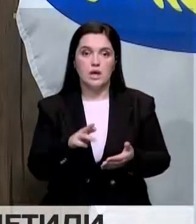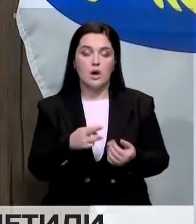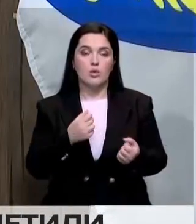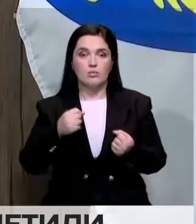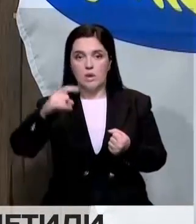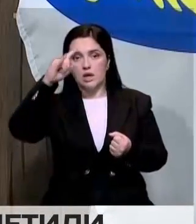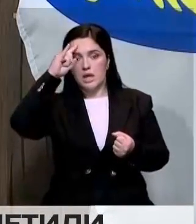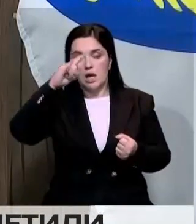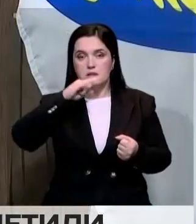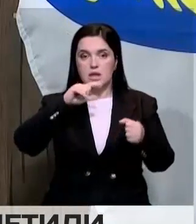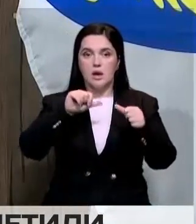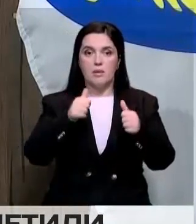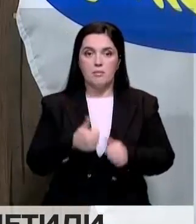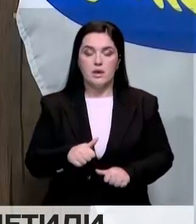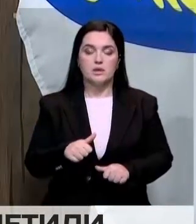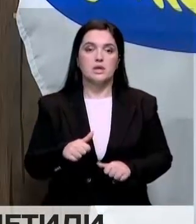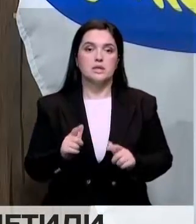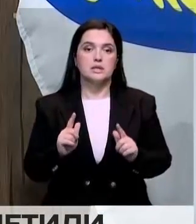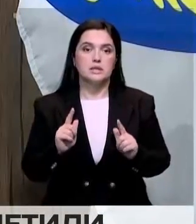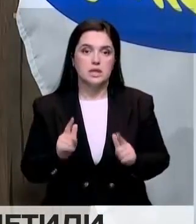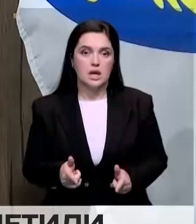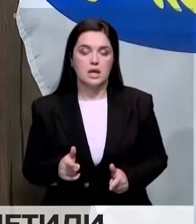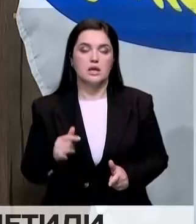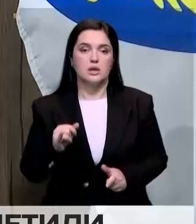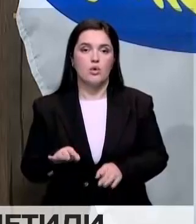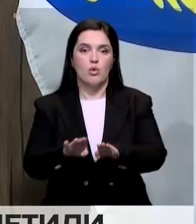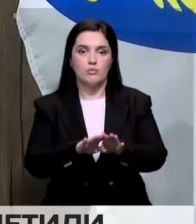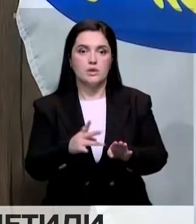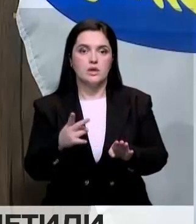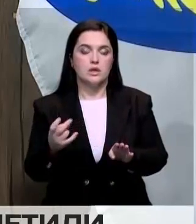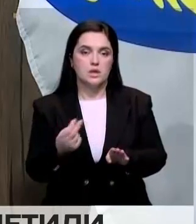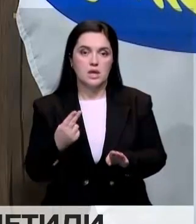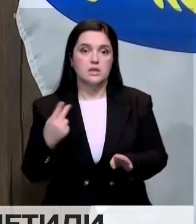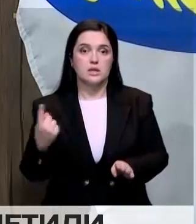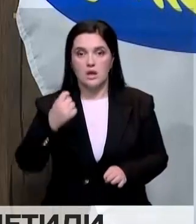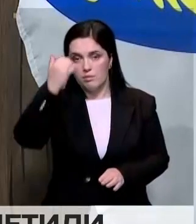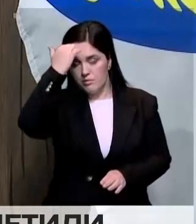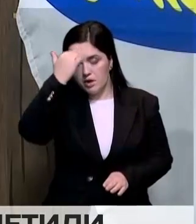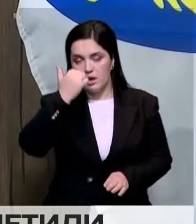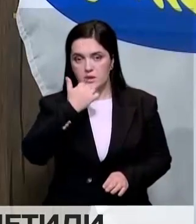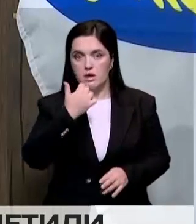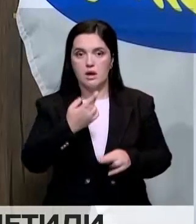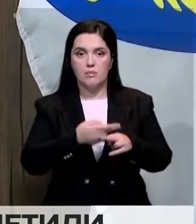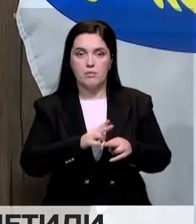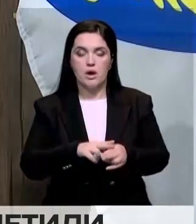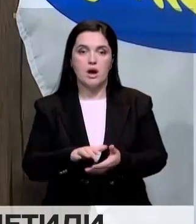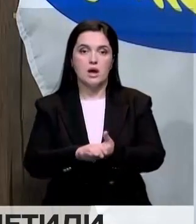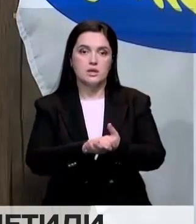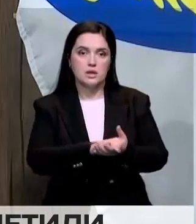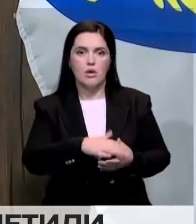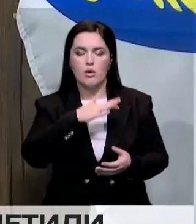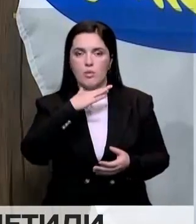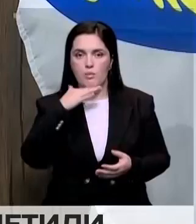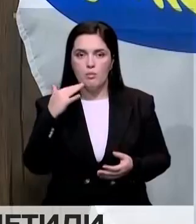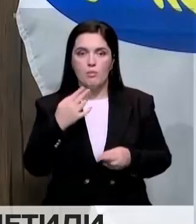укрепления казахстанской модели общественного согласия и общенационального единства. Благодаря системной деятельности Ассамблеи в